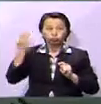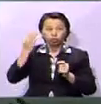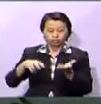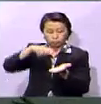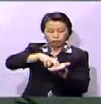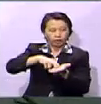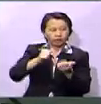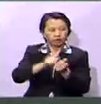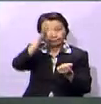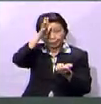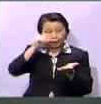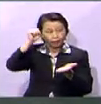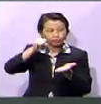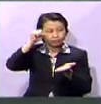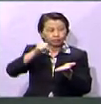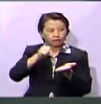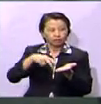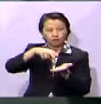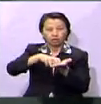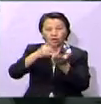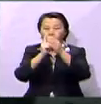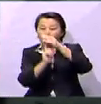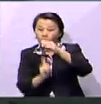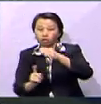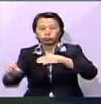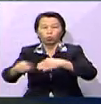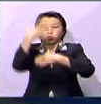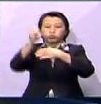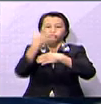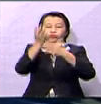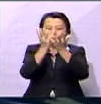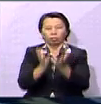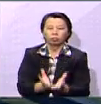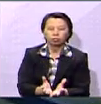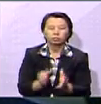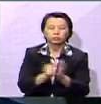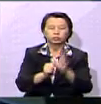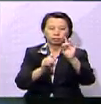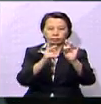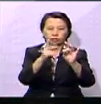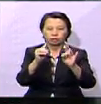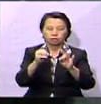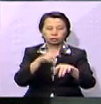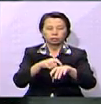mangsa bersama bapa saudaranya Herman Dandan karam dipukul ombak di kedudukan 8 km dari Pantai Sempadi.